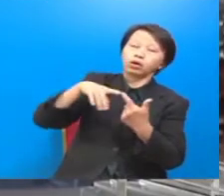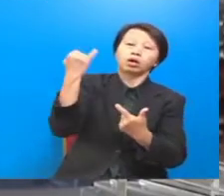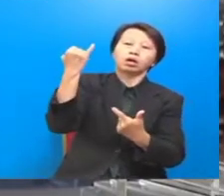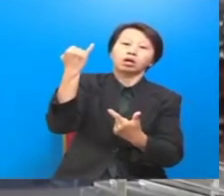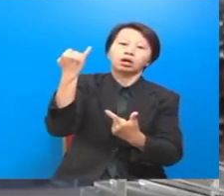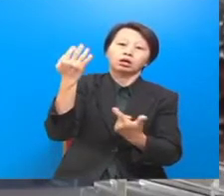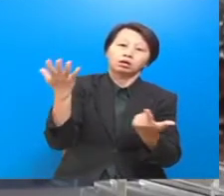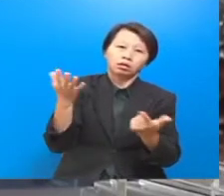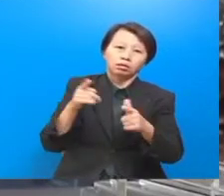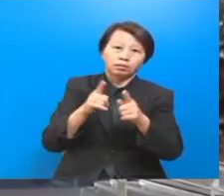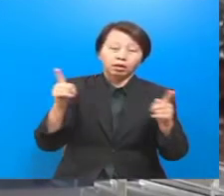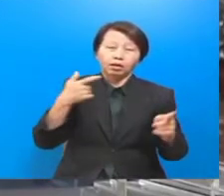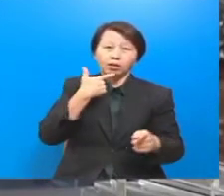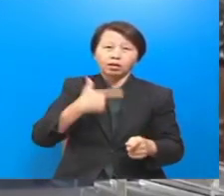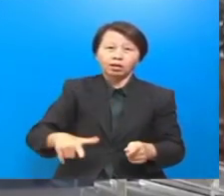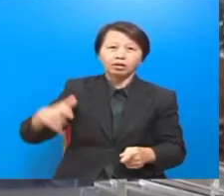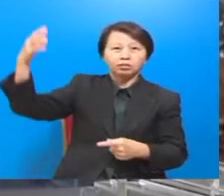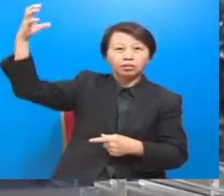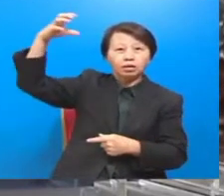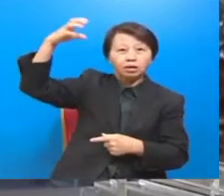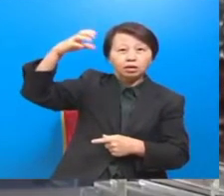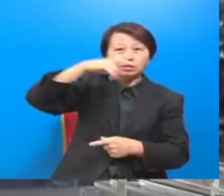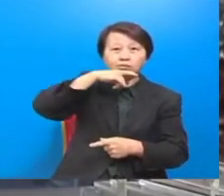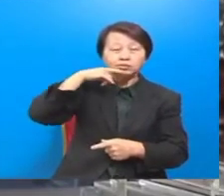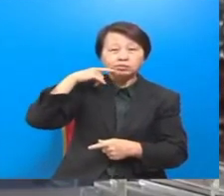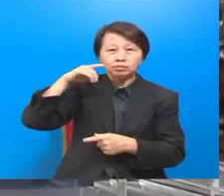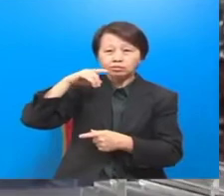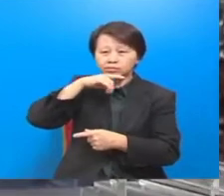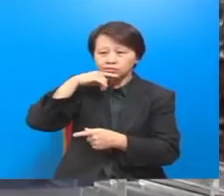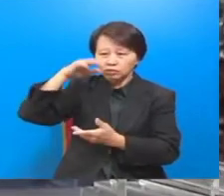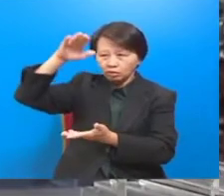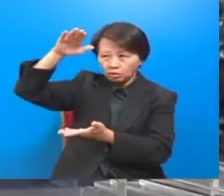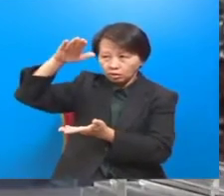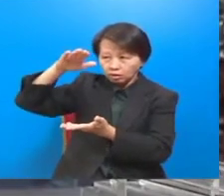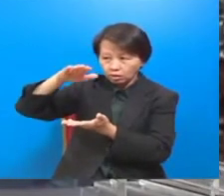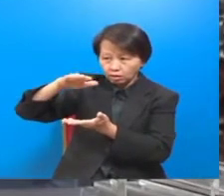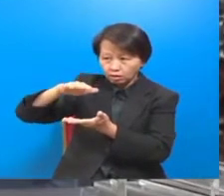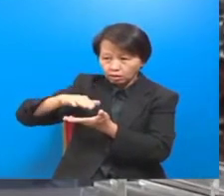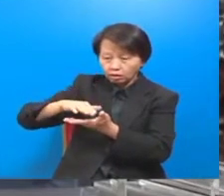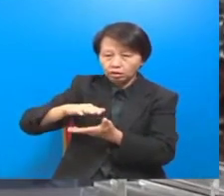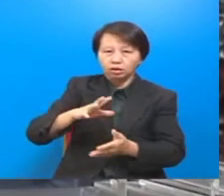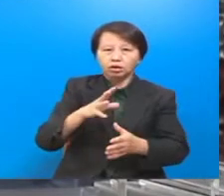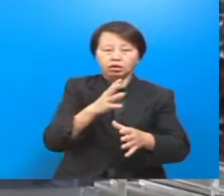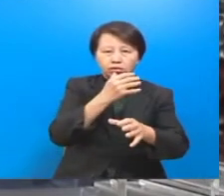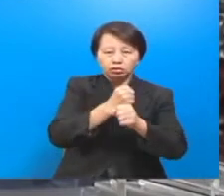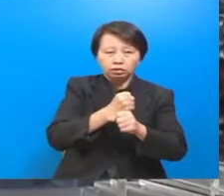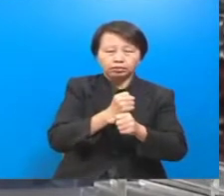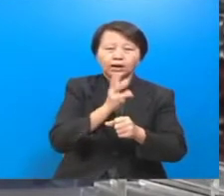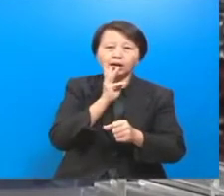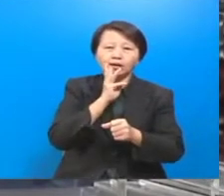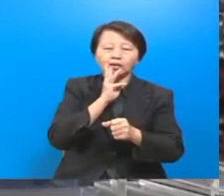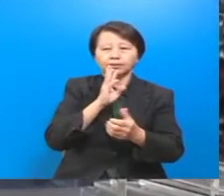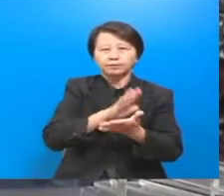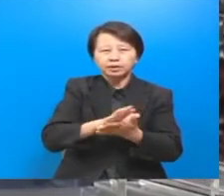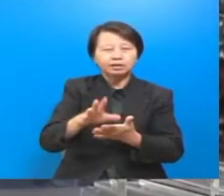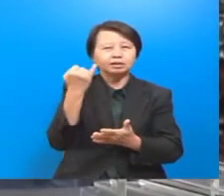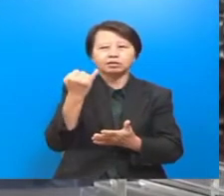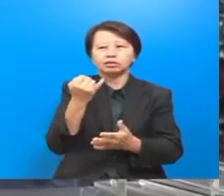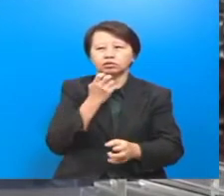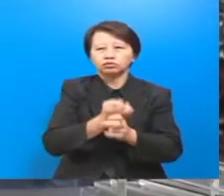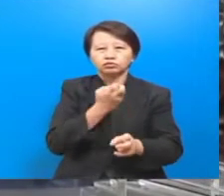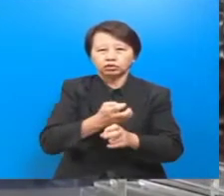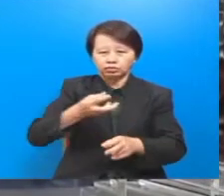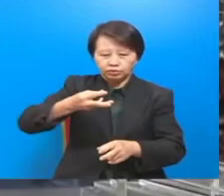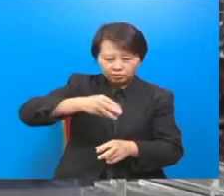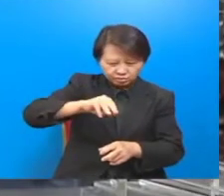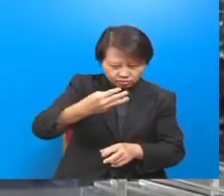panas yang berpanjangan dan kering akan menikahkan lagi gangguan bekal air habitat rapat lo jerawatan ayam terjejas dan tidak